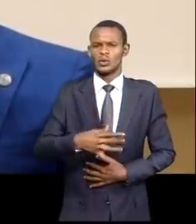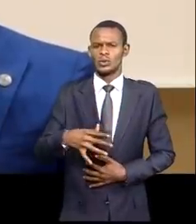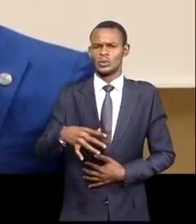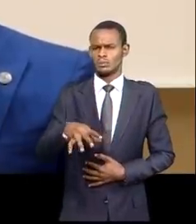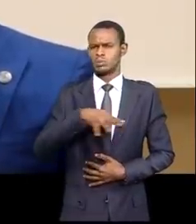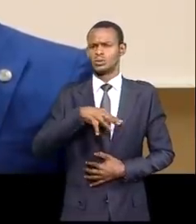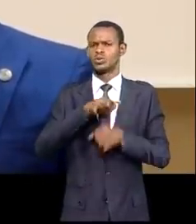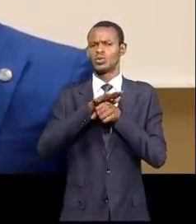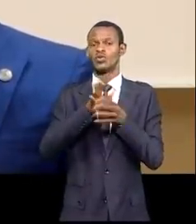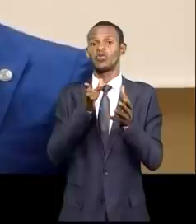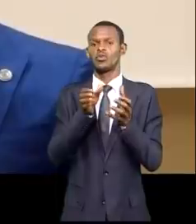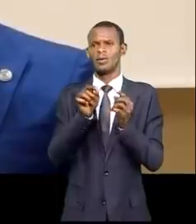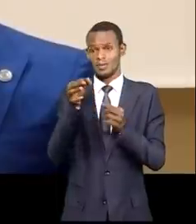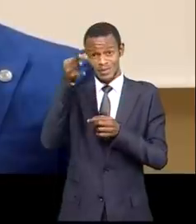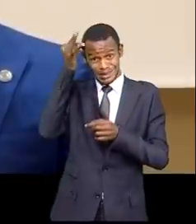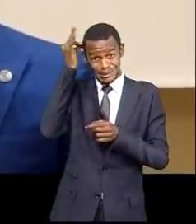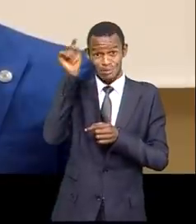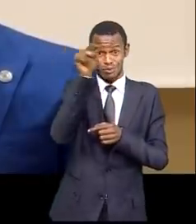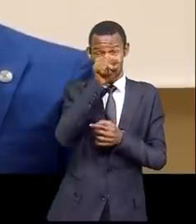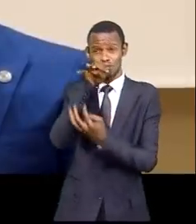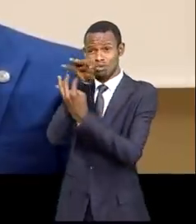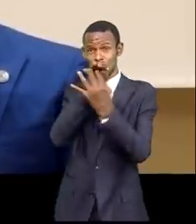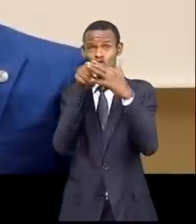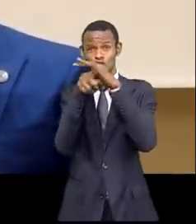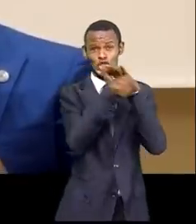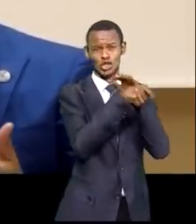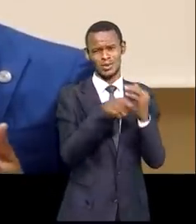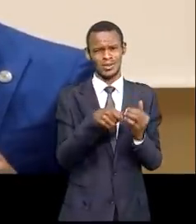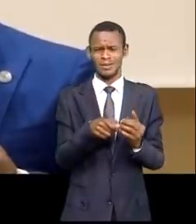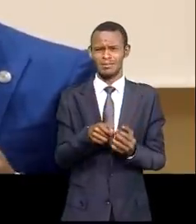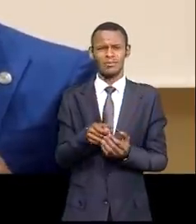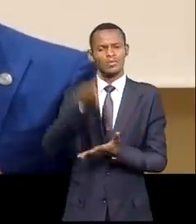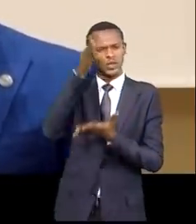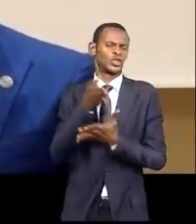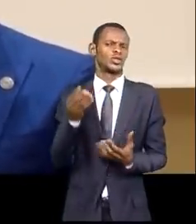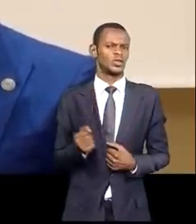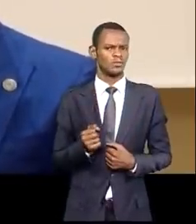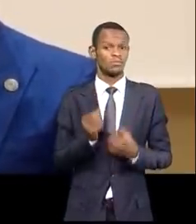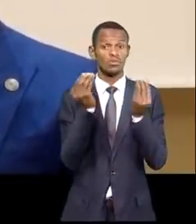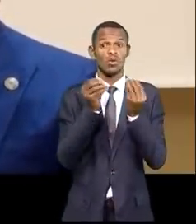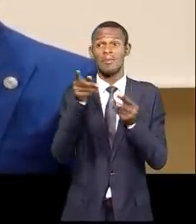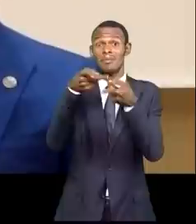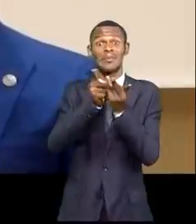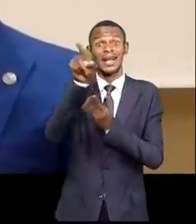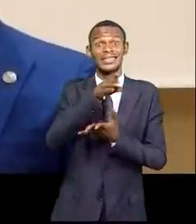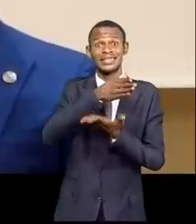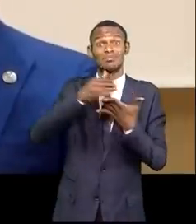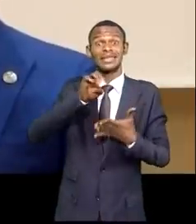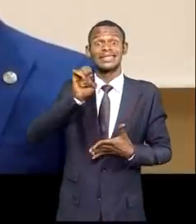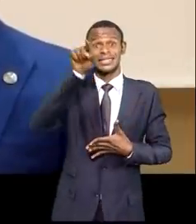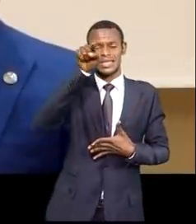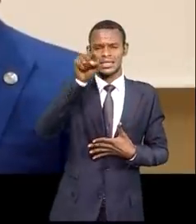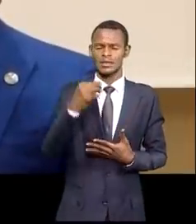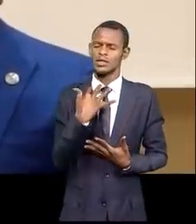opèrent dans une région qui est une des uns des fleurons de notre république qui est une